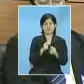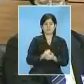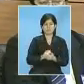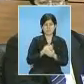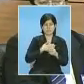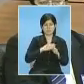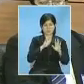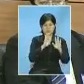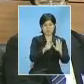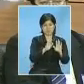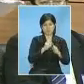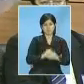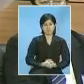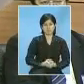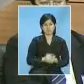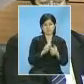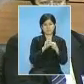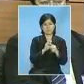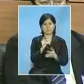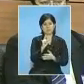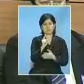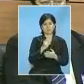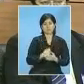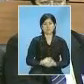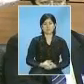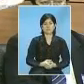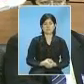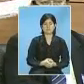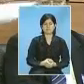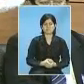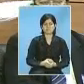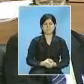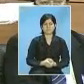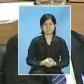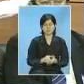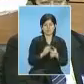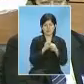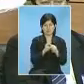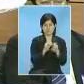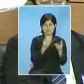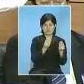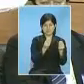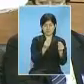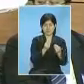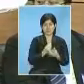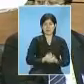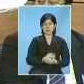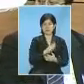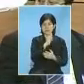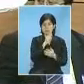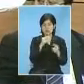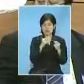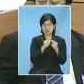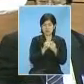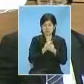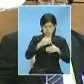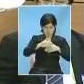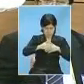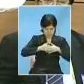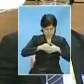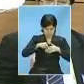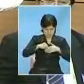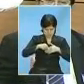ว่าในเรื่องของเอ่อที่ดินนะครับถ้ามีลักษณะการเหลือที่น้อยนะครับอย่าง